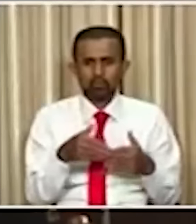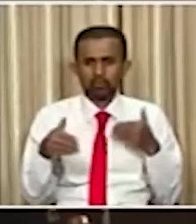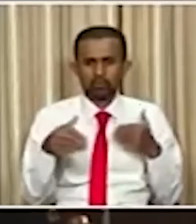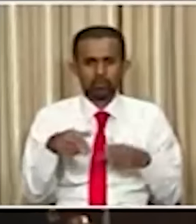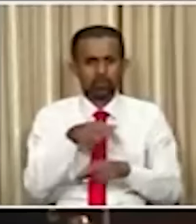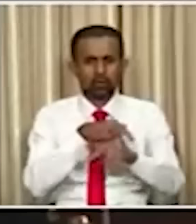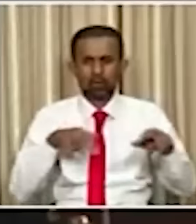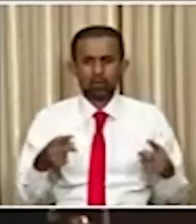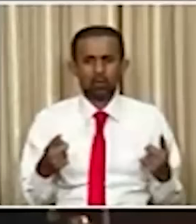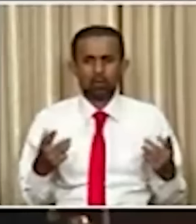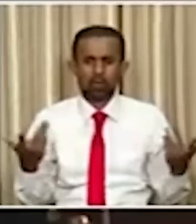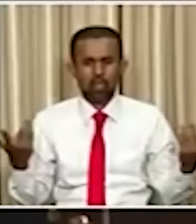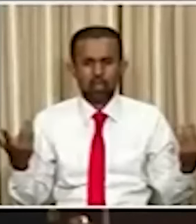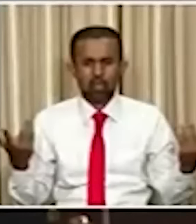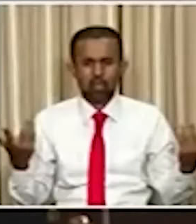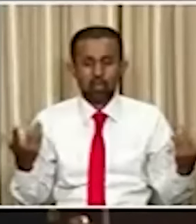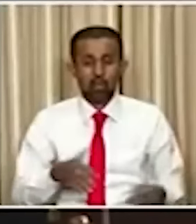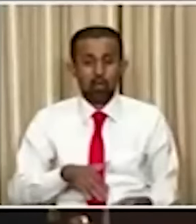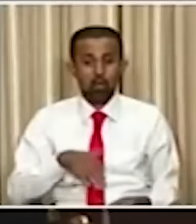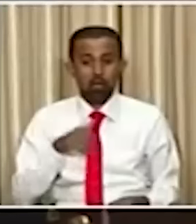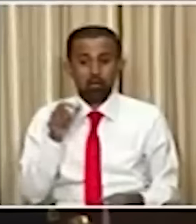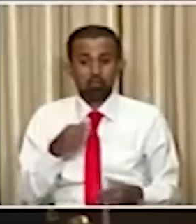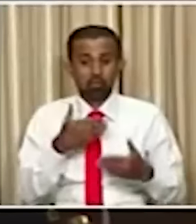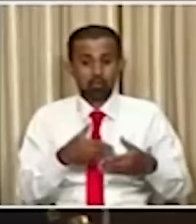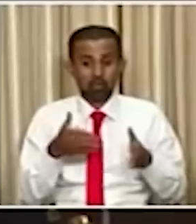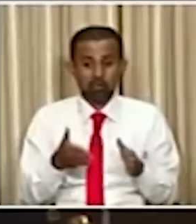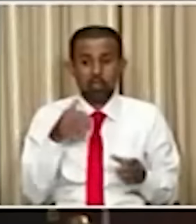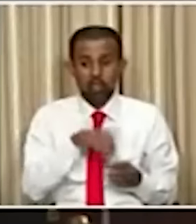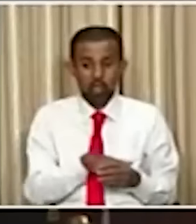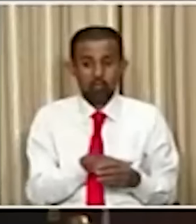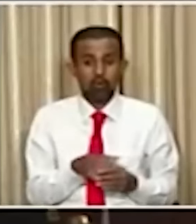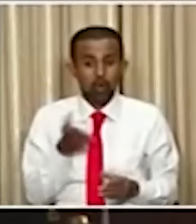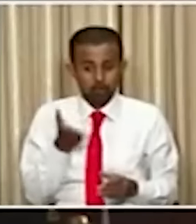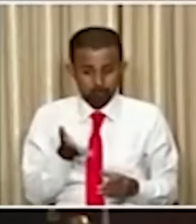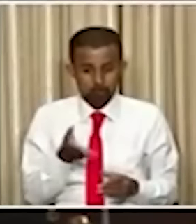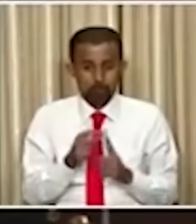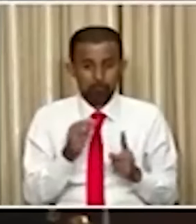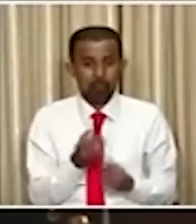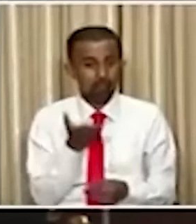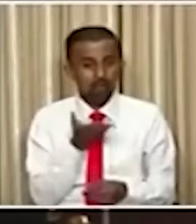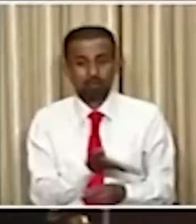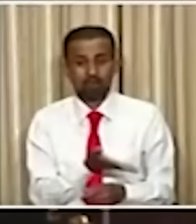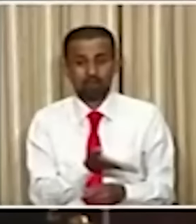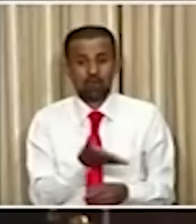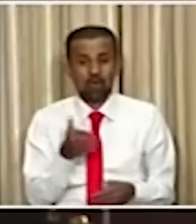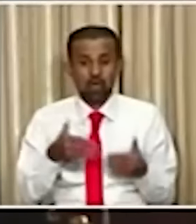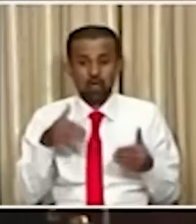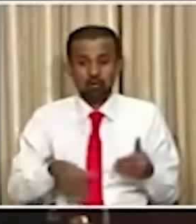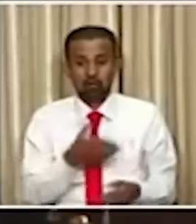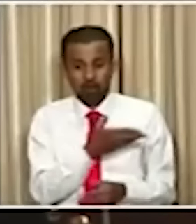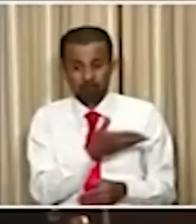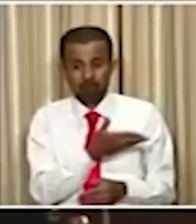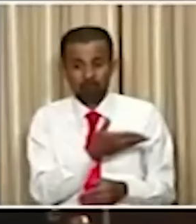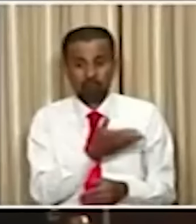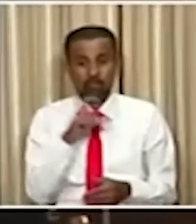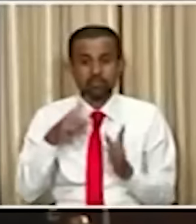the Dangalan known and there. May Mahamalakaru, may cabinet take a may, a may be parliament to Indama, other thin the Mamino something,